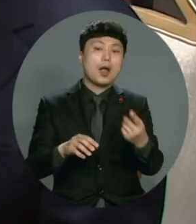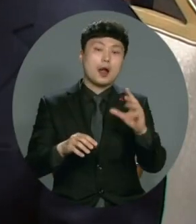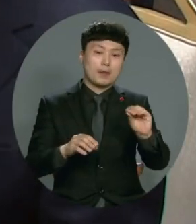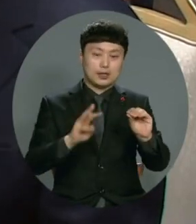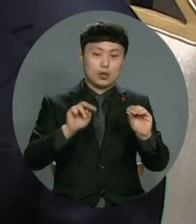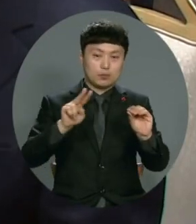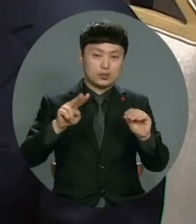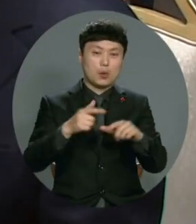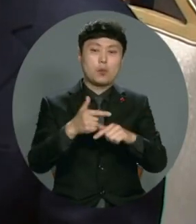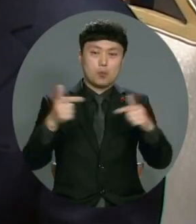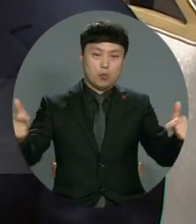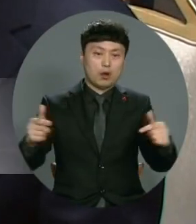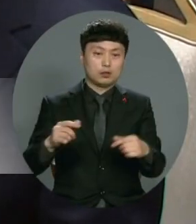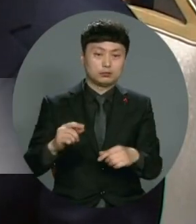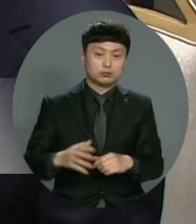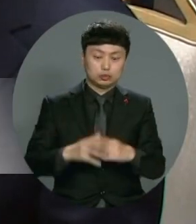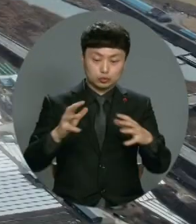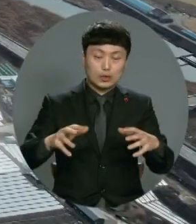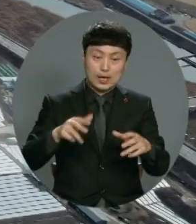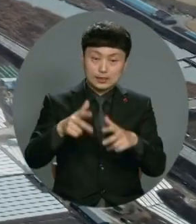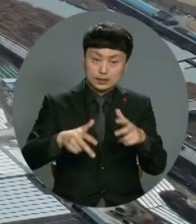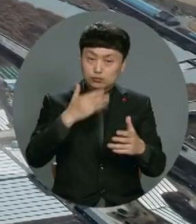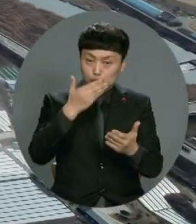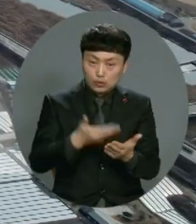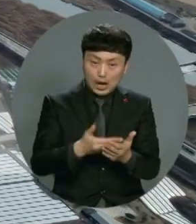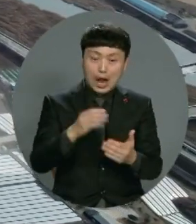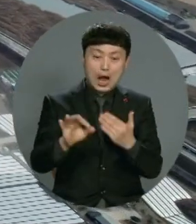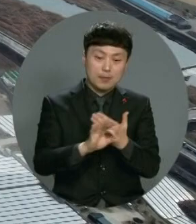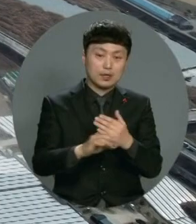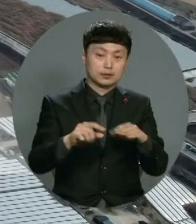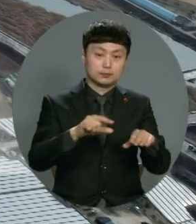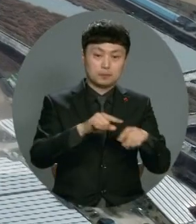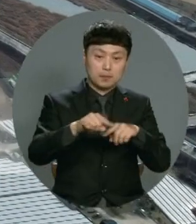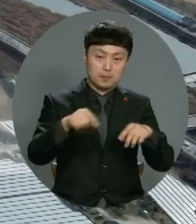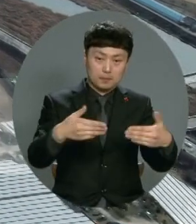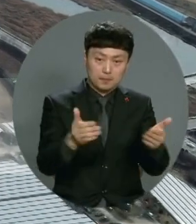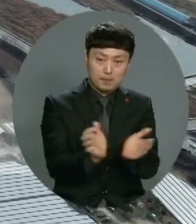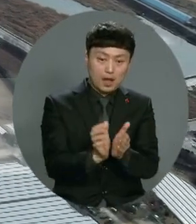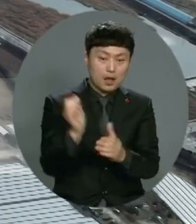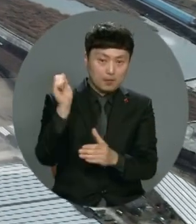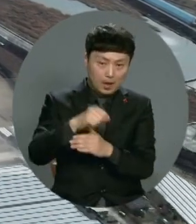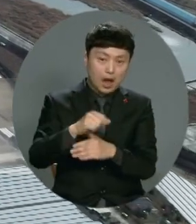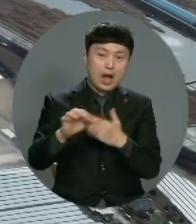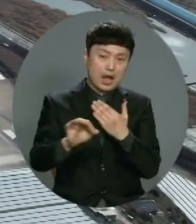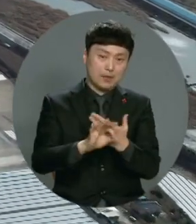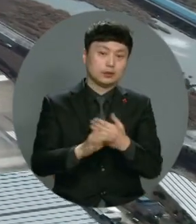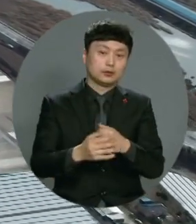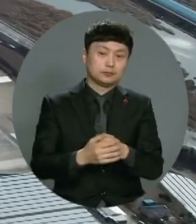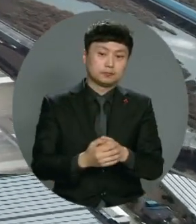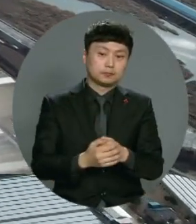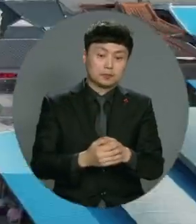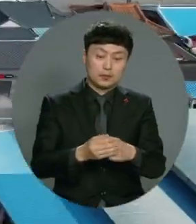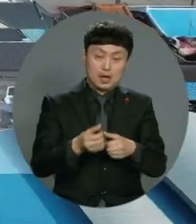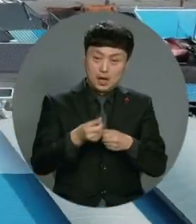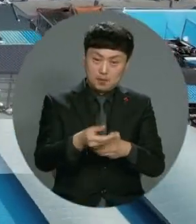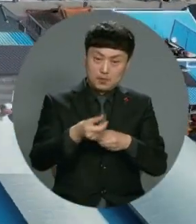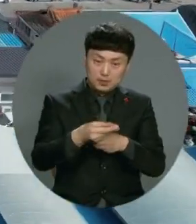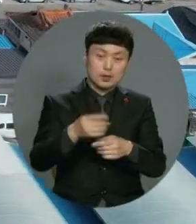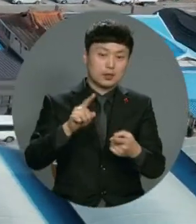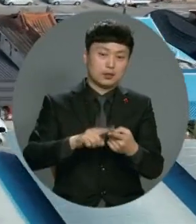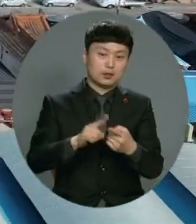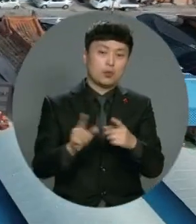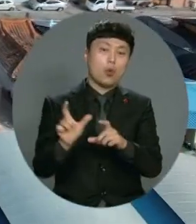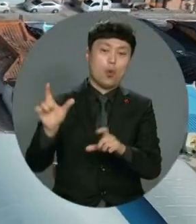커집니다 국가적으로 중요한 사업이면 지자체의 허가된 개발제한구역 해제 총량에서 빼주는 방안도